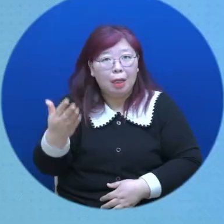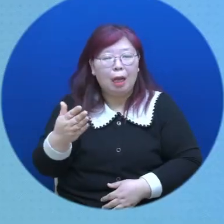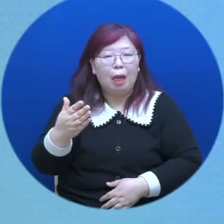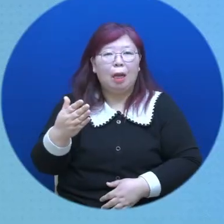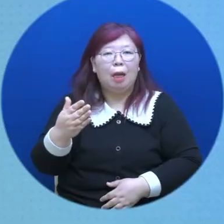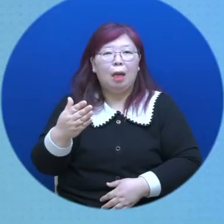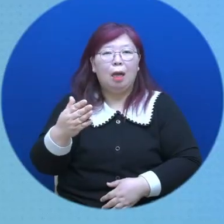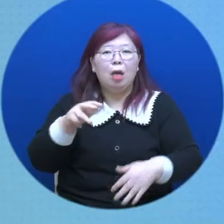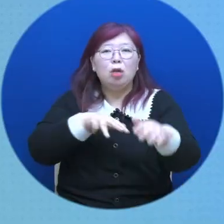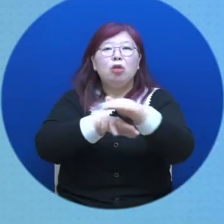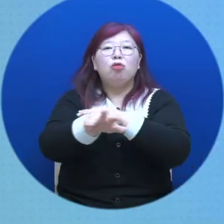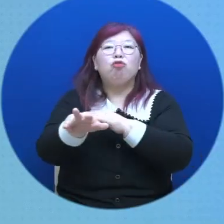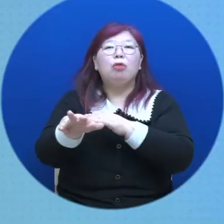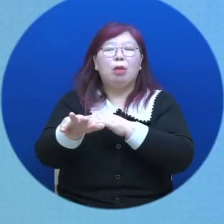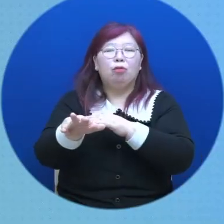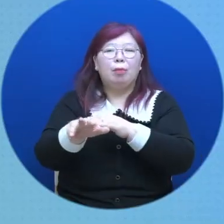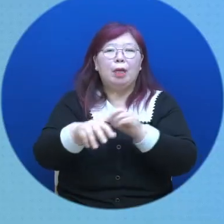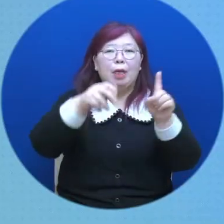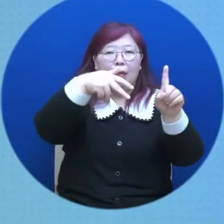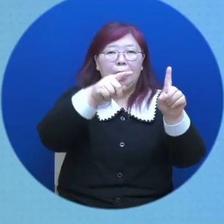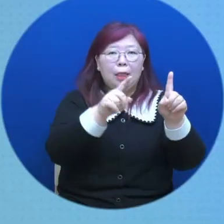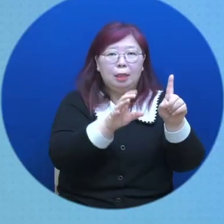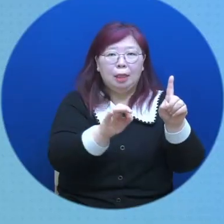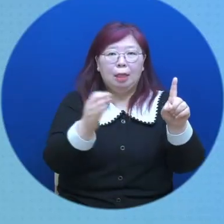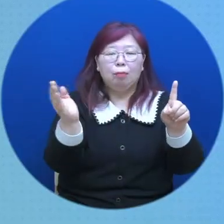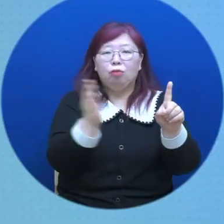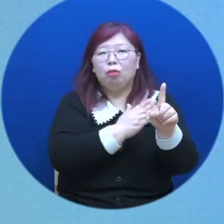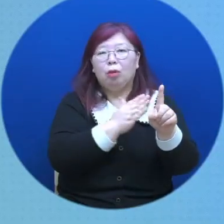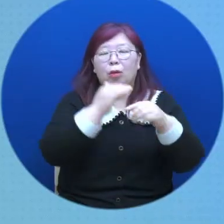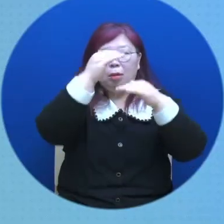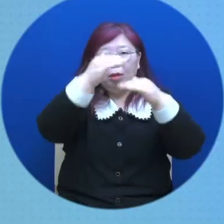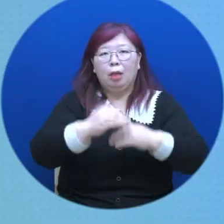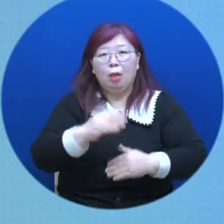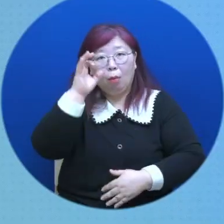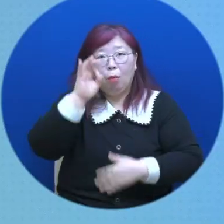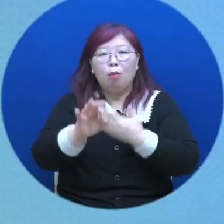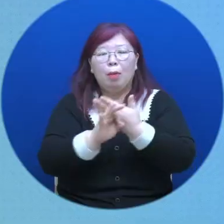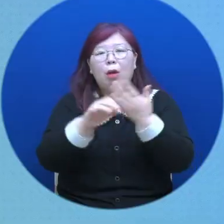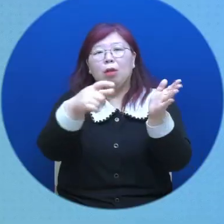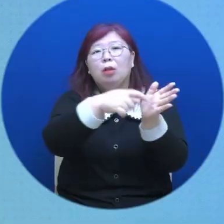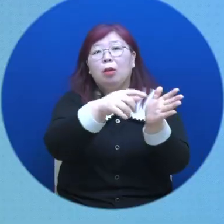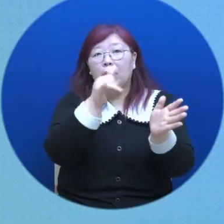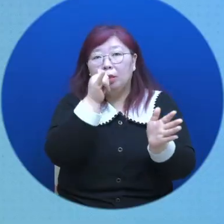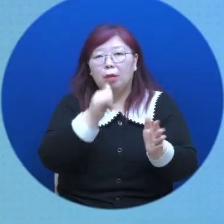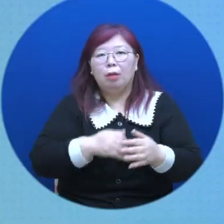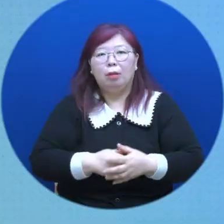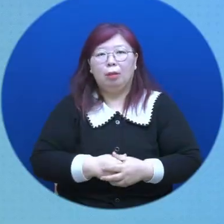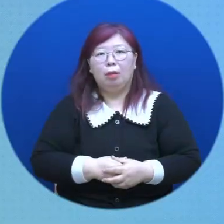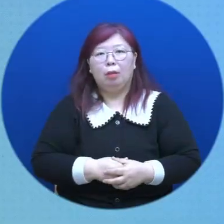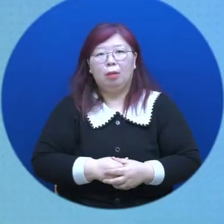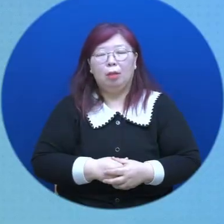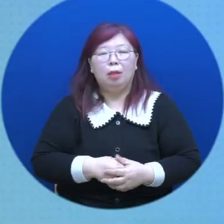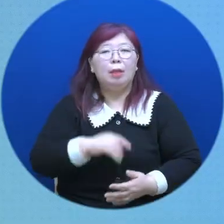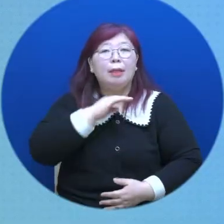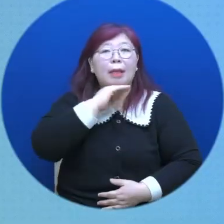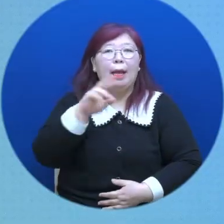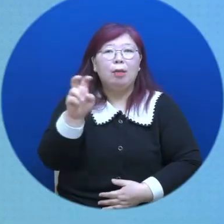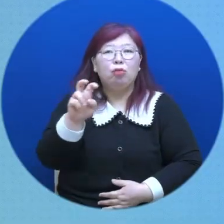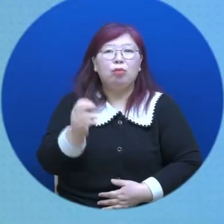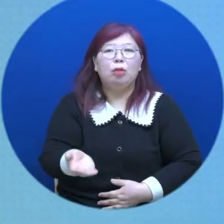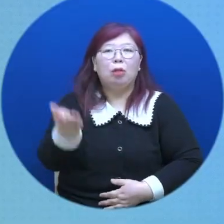1장부터 5장에 나와 있습니다. 여러분, 그곳에 20살 이상